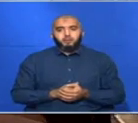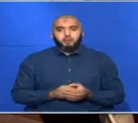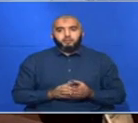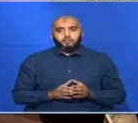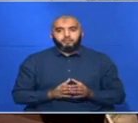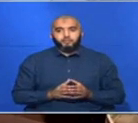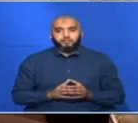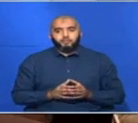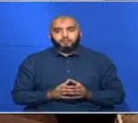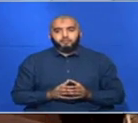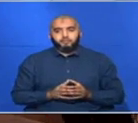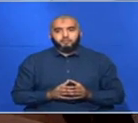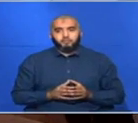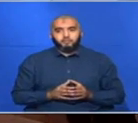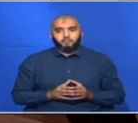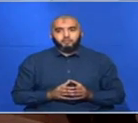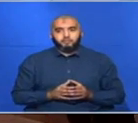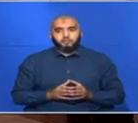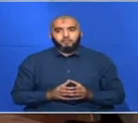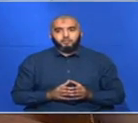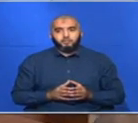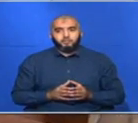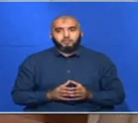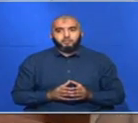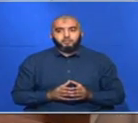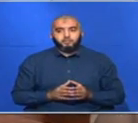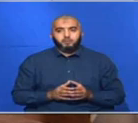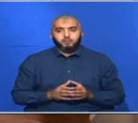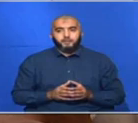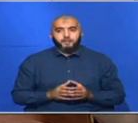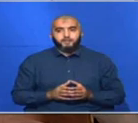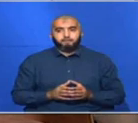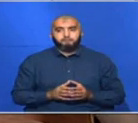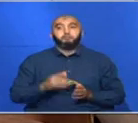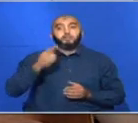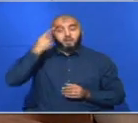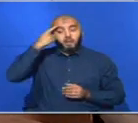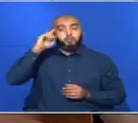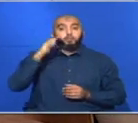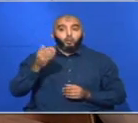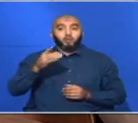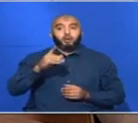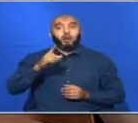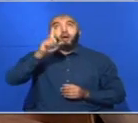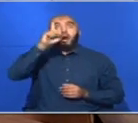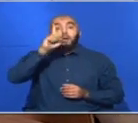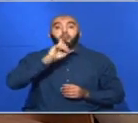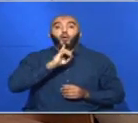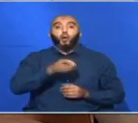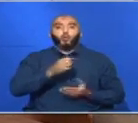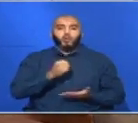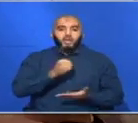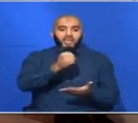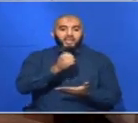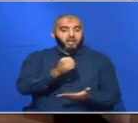مضر في المجتمع مثل ما الحال في الانظمه الراسماليه او ما الى ذلك وبالتالي من حكمه الله عز وجل في الميراث